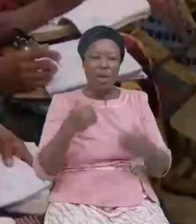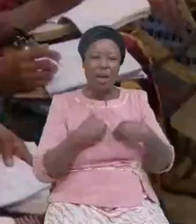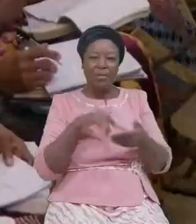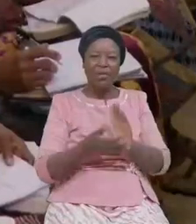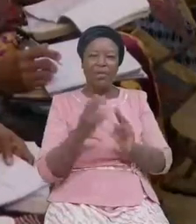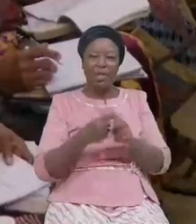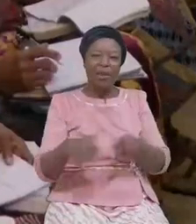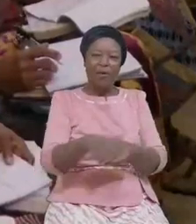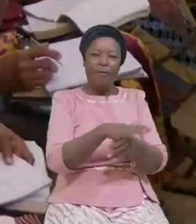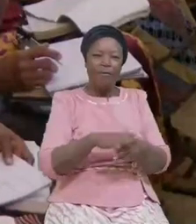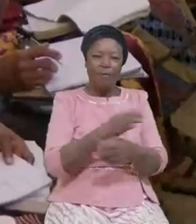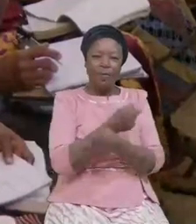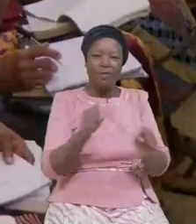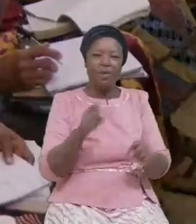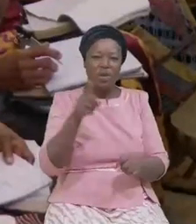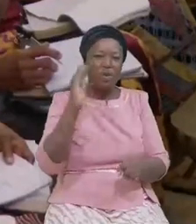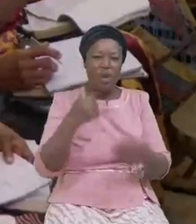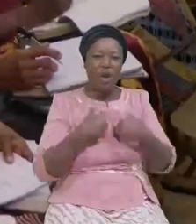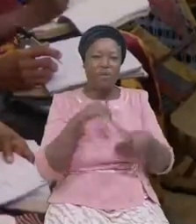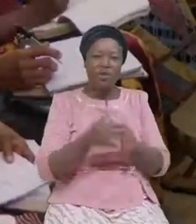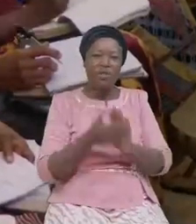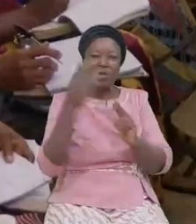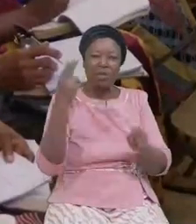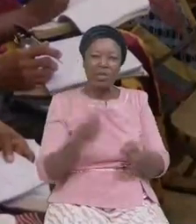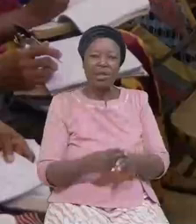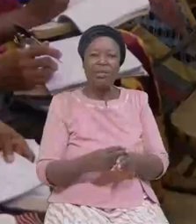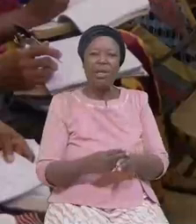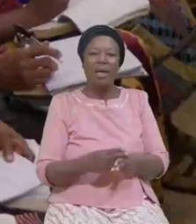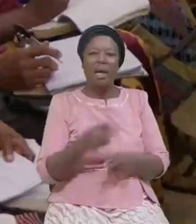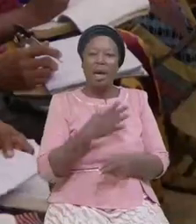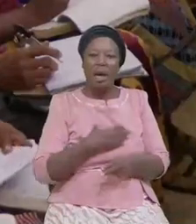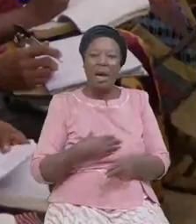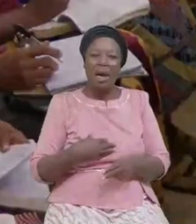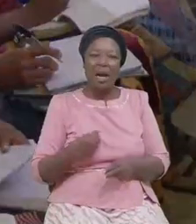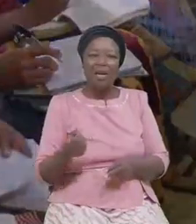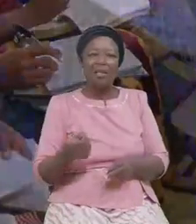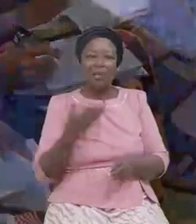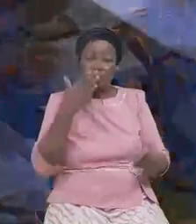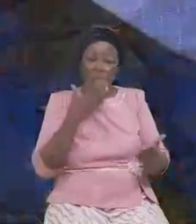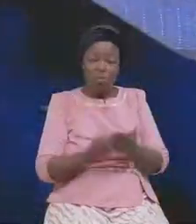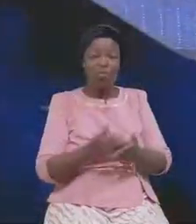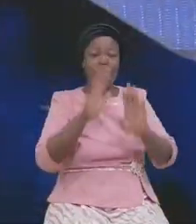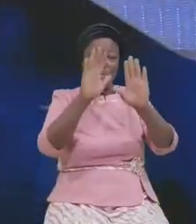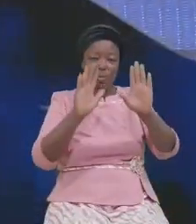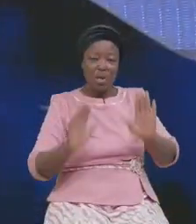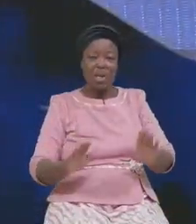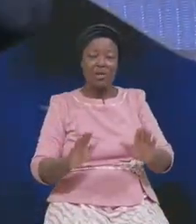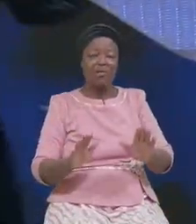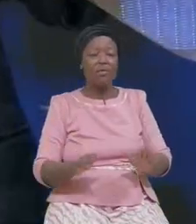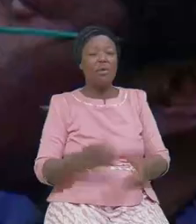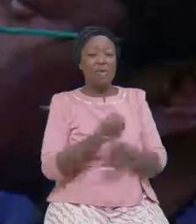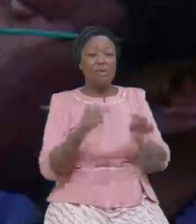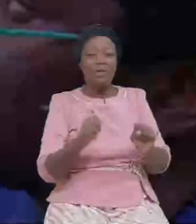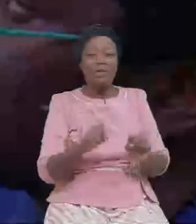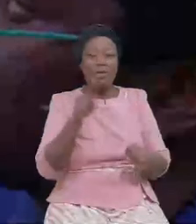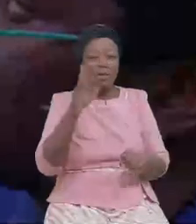plein salut, vous allez posséder. Et le salut favorable, vous aurez. Et